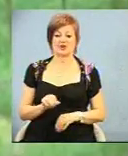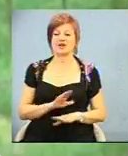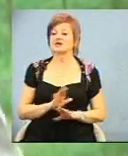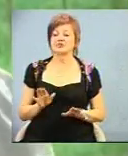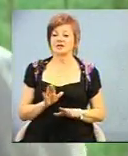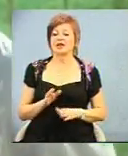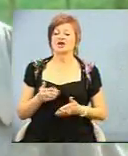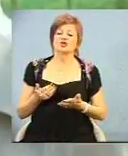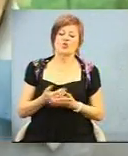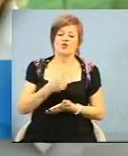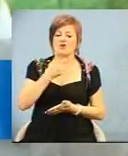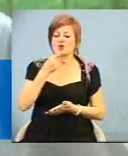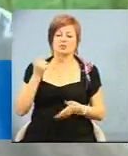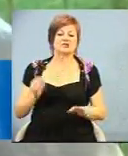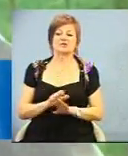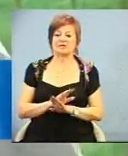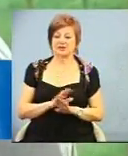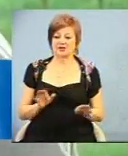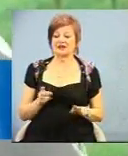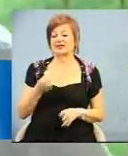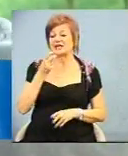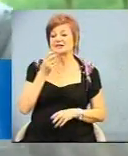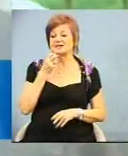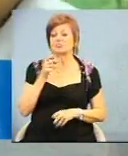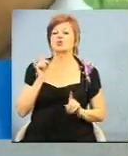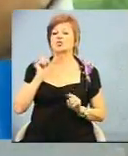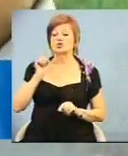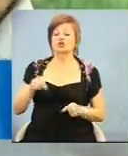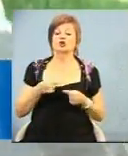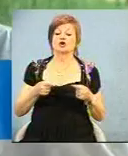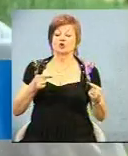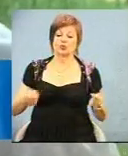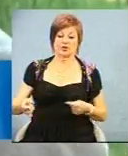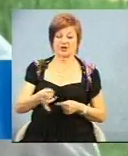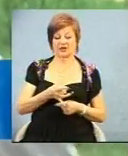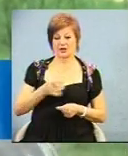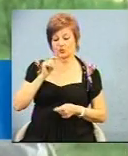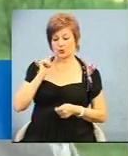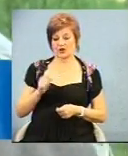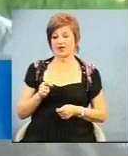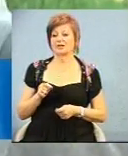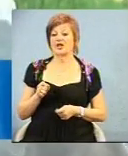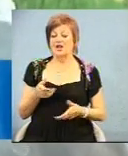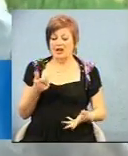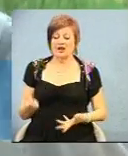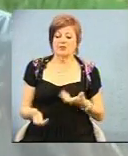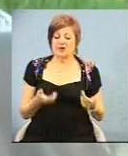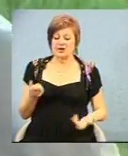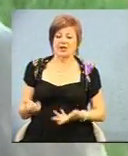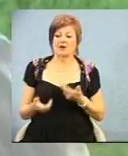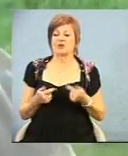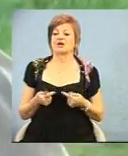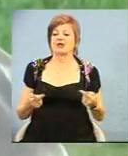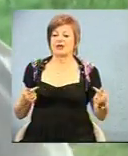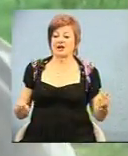якісь Новоросії, там інше. Це просто смішно навіть для інших районів України, де просто я копала багато цих